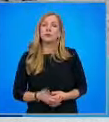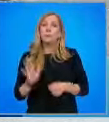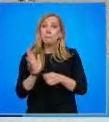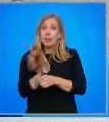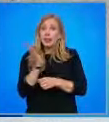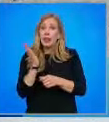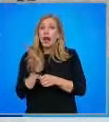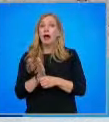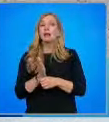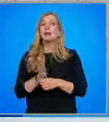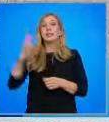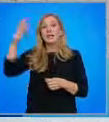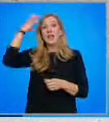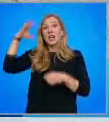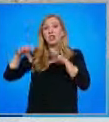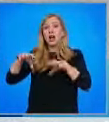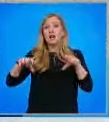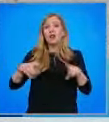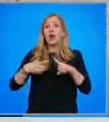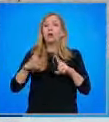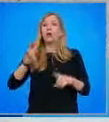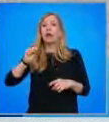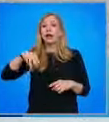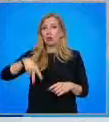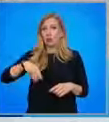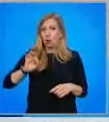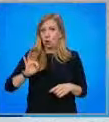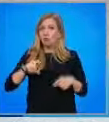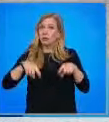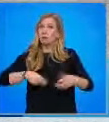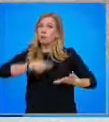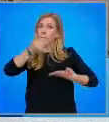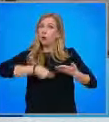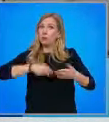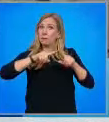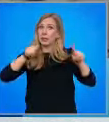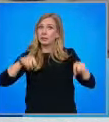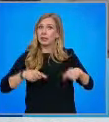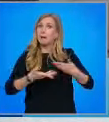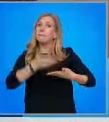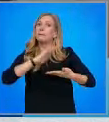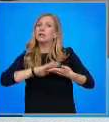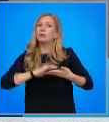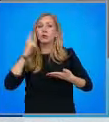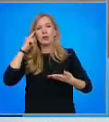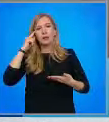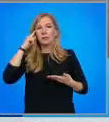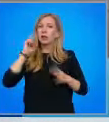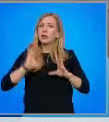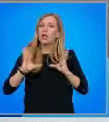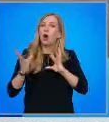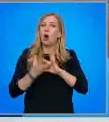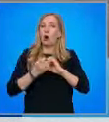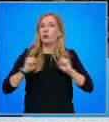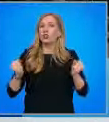15 са натовските държави под ръководството на Германия, които подписаха днес това писмо за намерение за общи действия